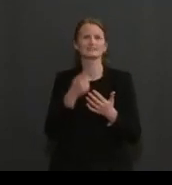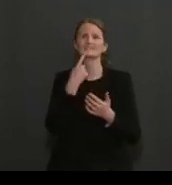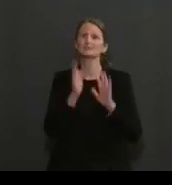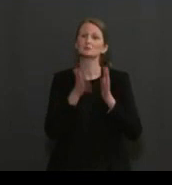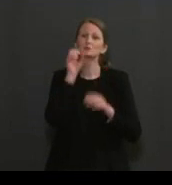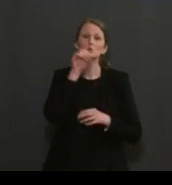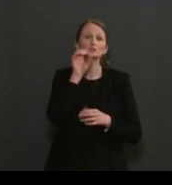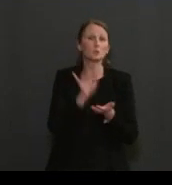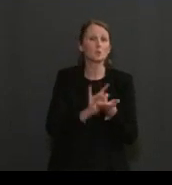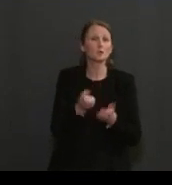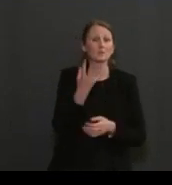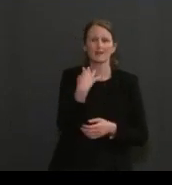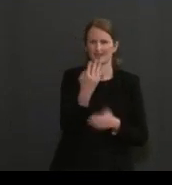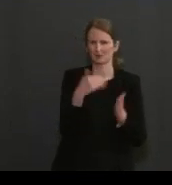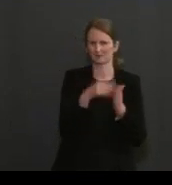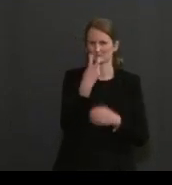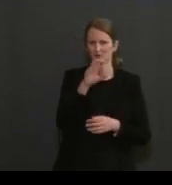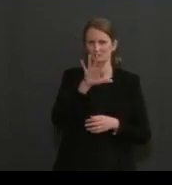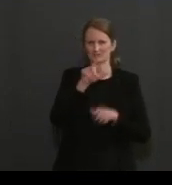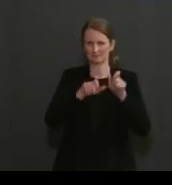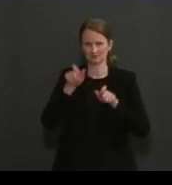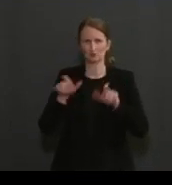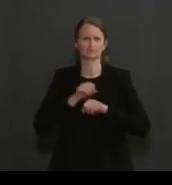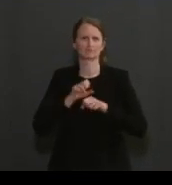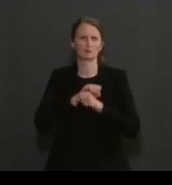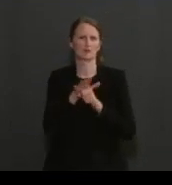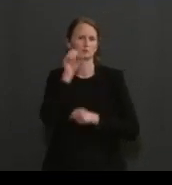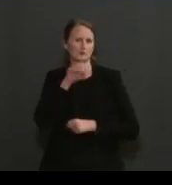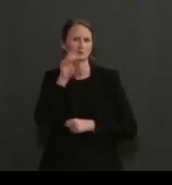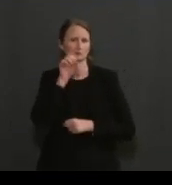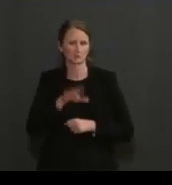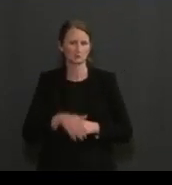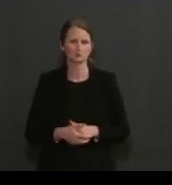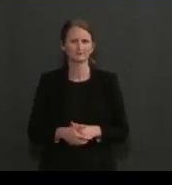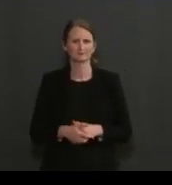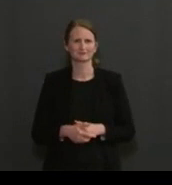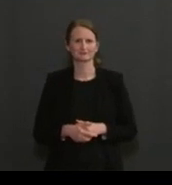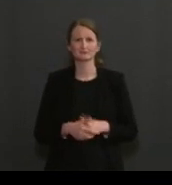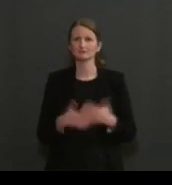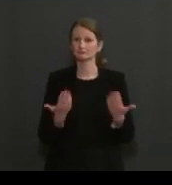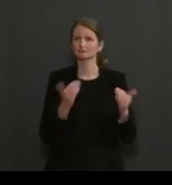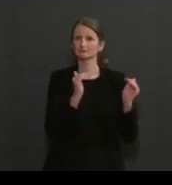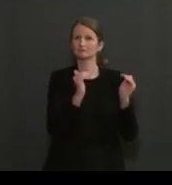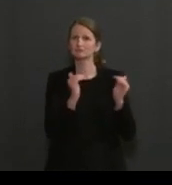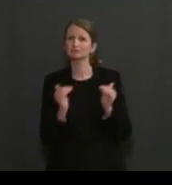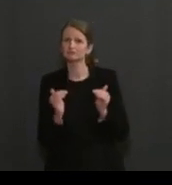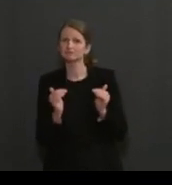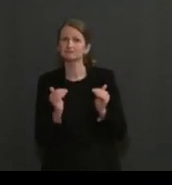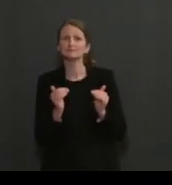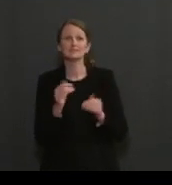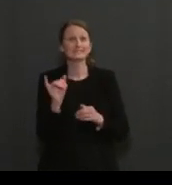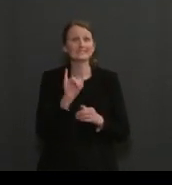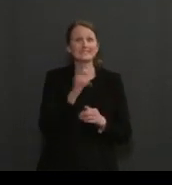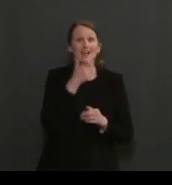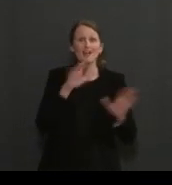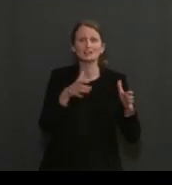jour. Cette diminution se passe essentiellement dans les personnes de moins de 50